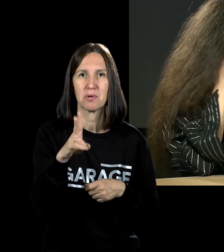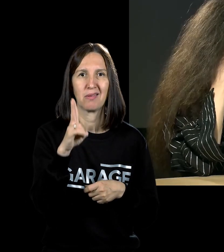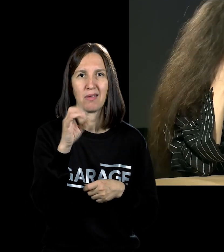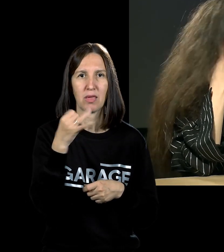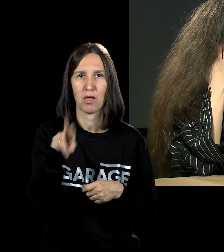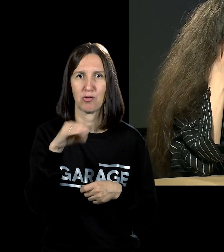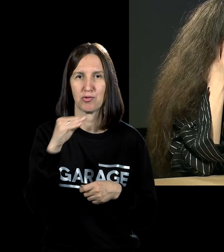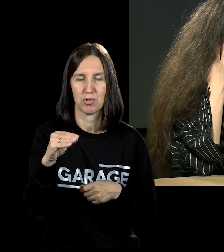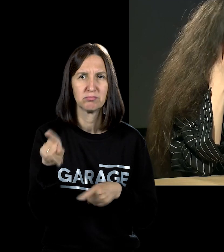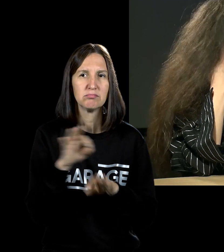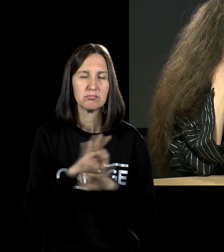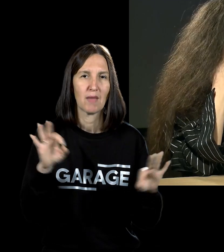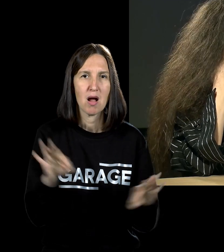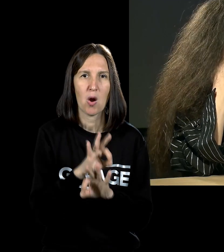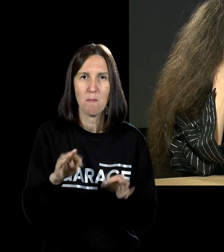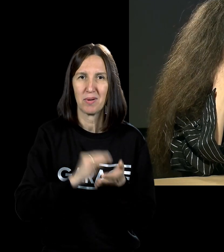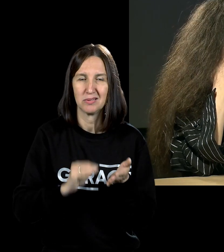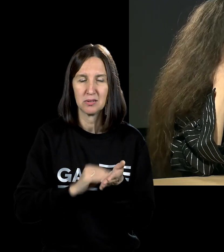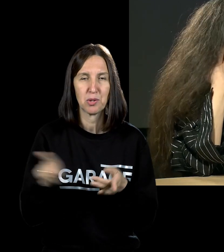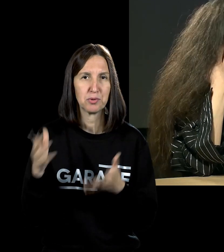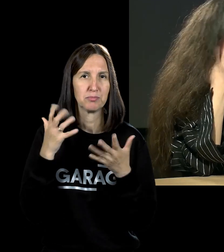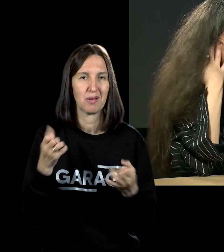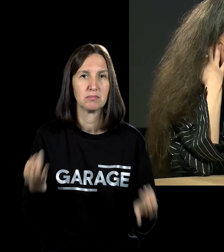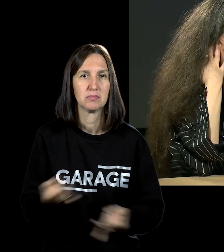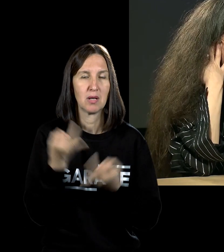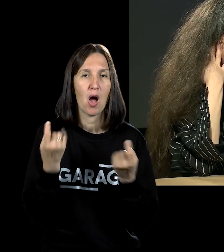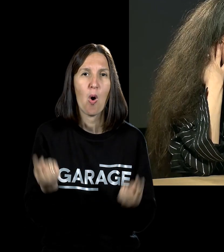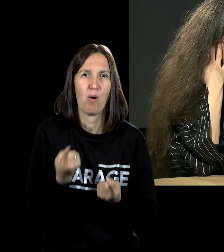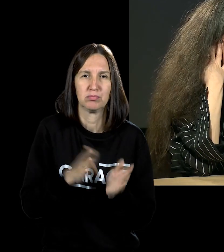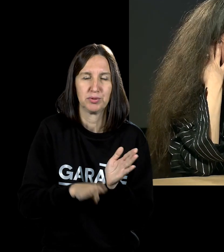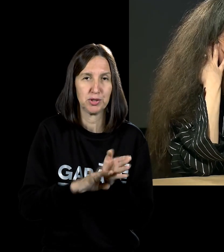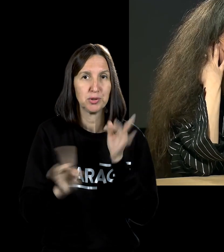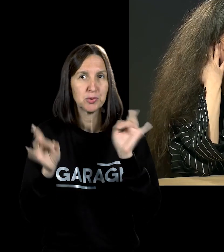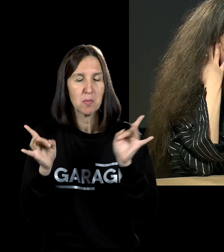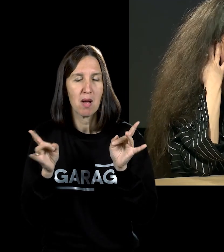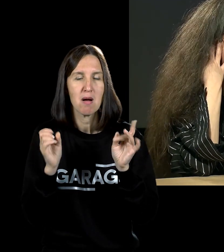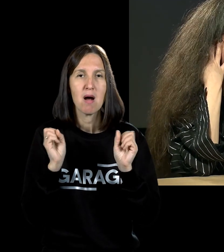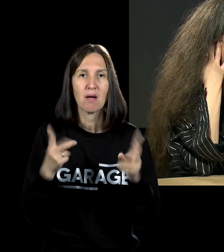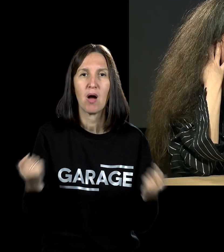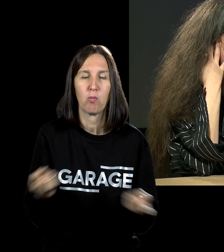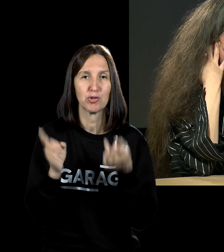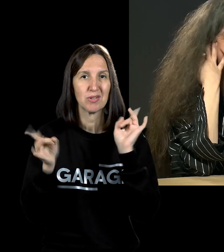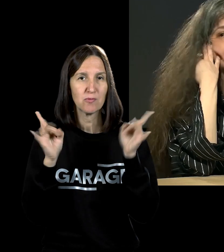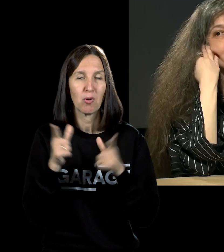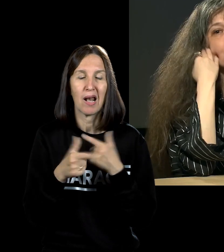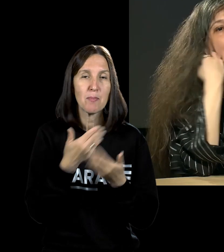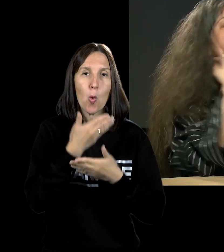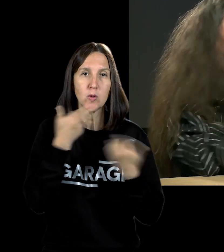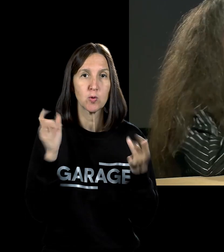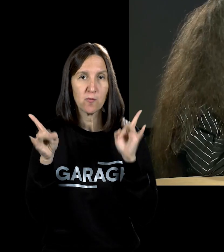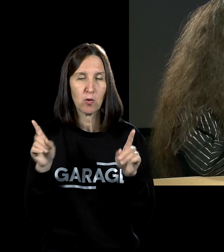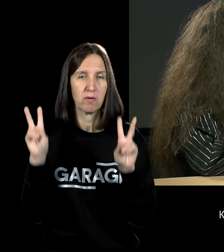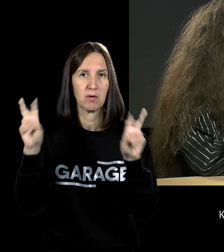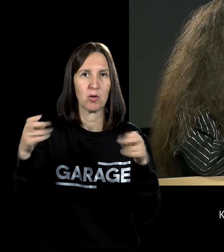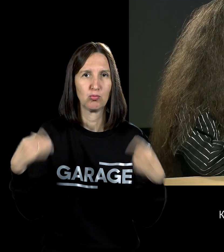замечательный композитор, который очень интересовался обыденными шумами, тем, как обыденные шумы, обыденные звуки или отсутствие звука могут